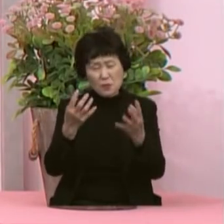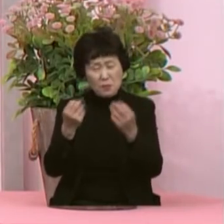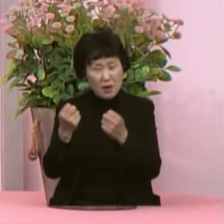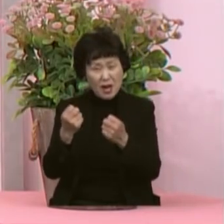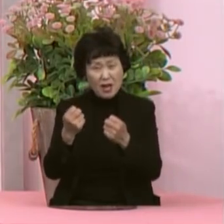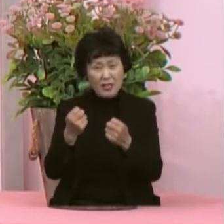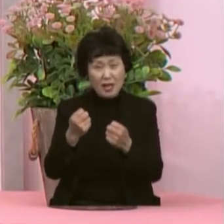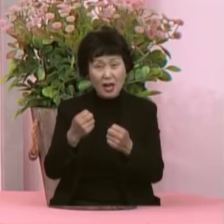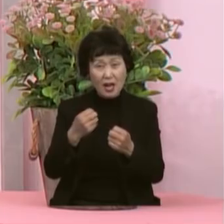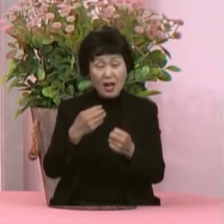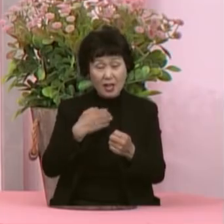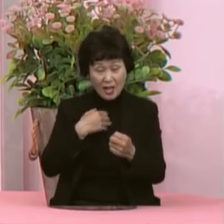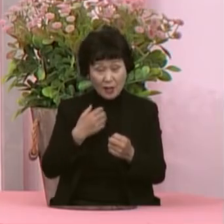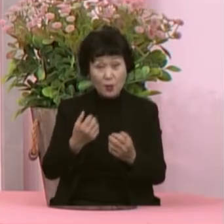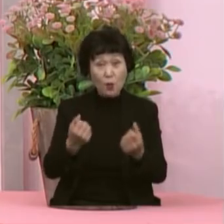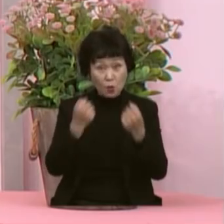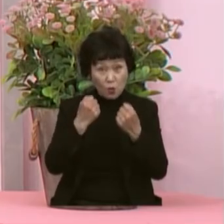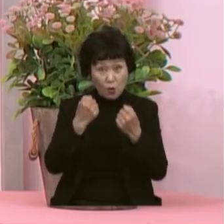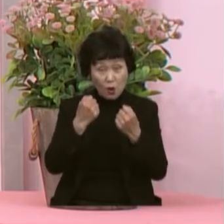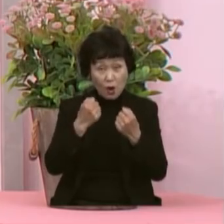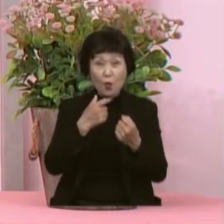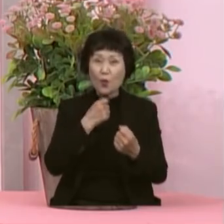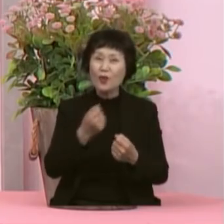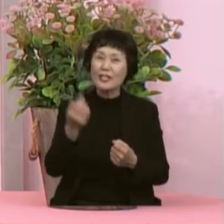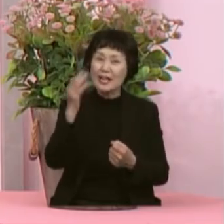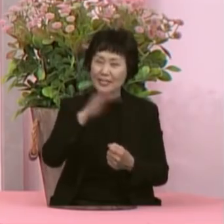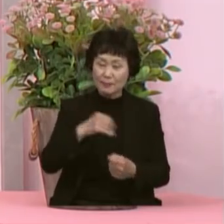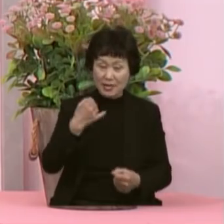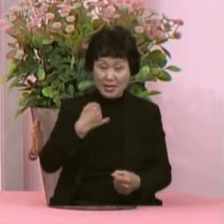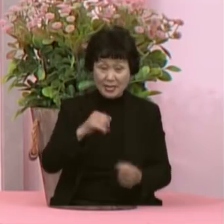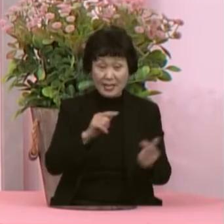건강하고 싶지만 저희 딸도 다 건강해졌는데